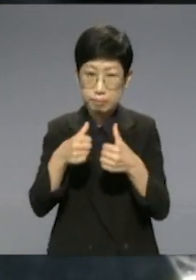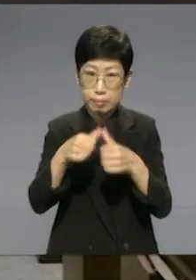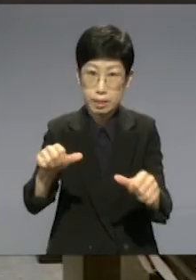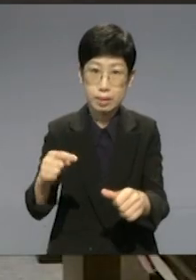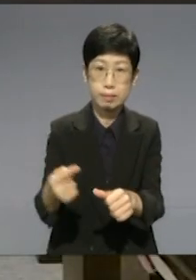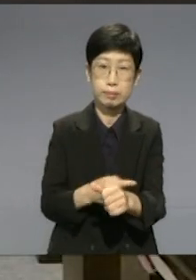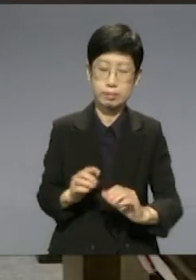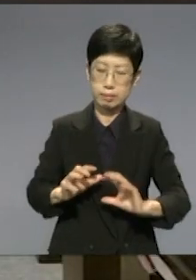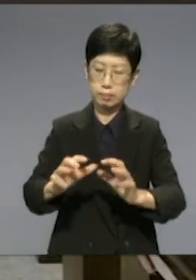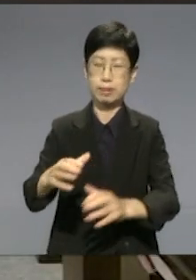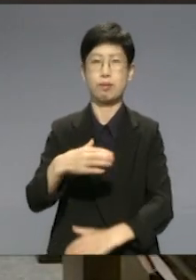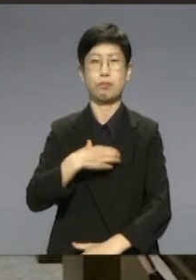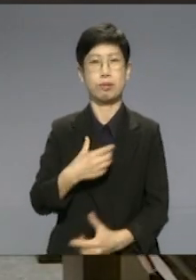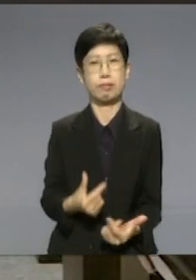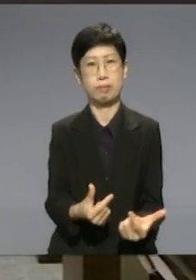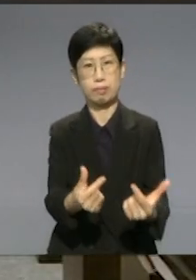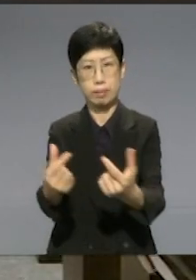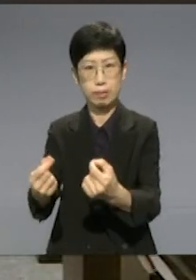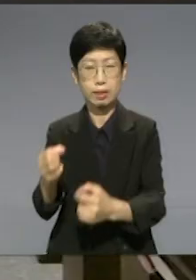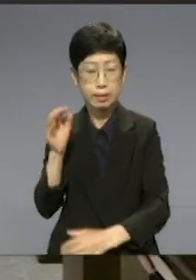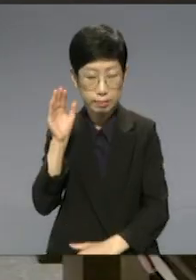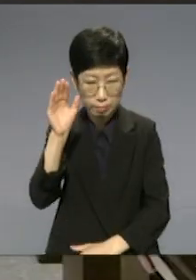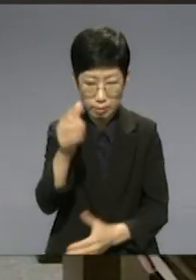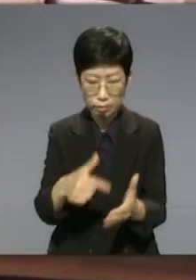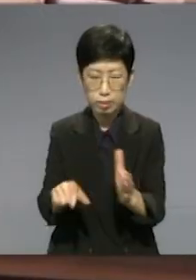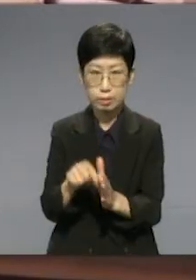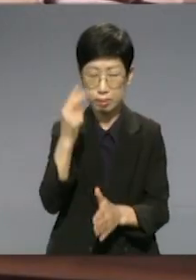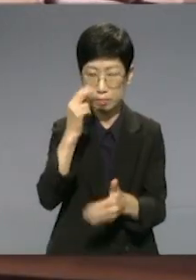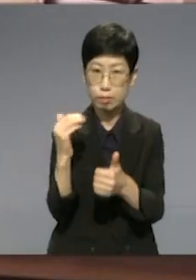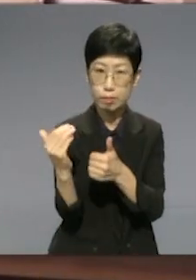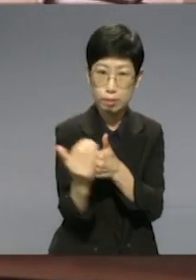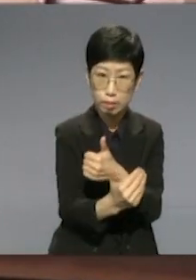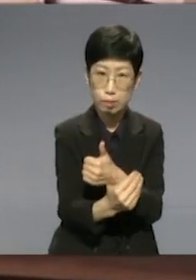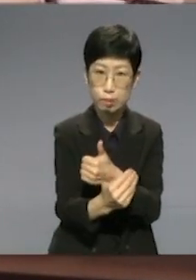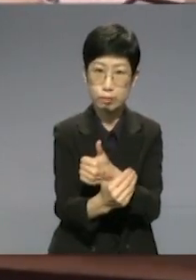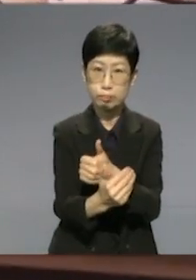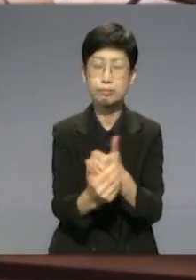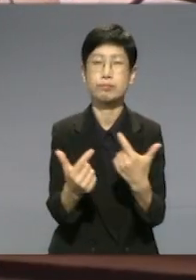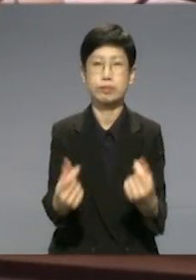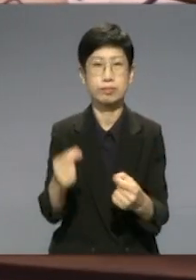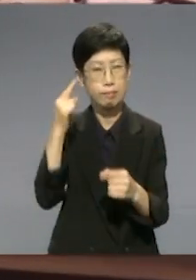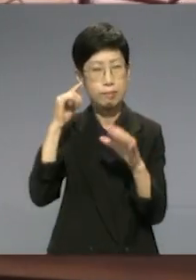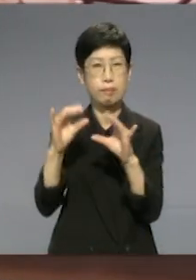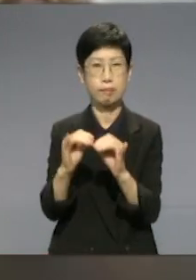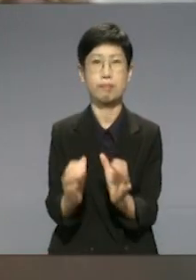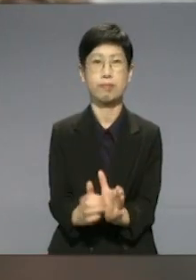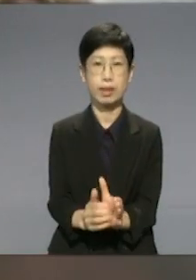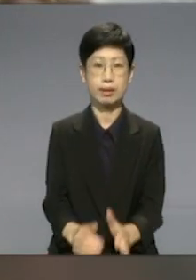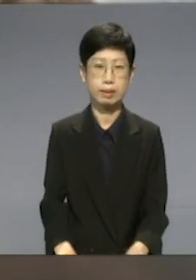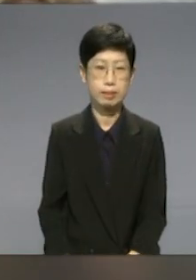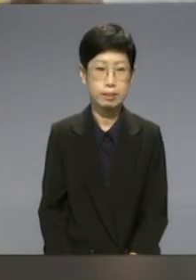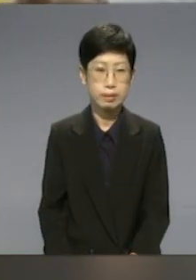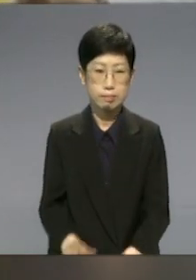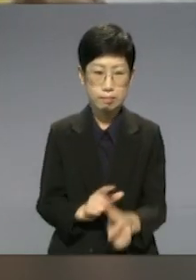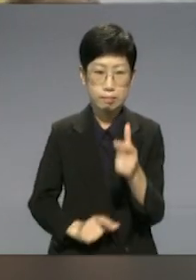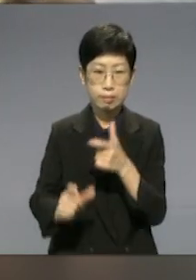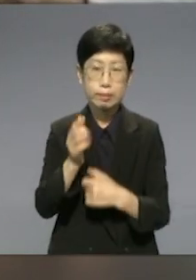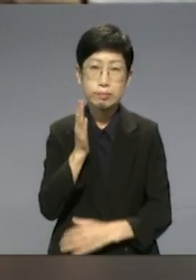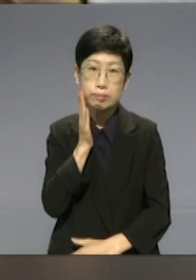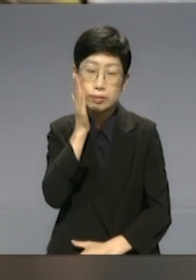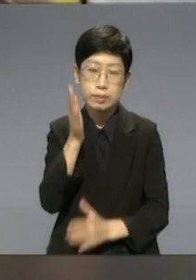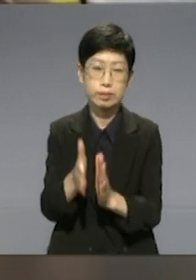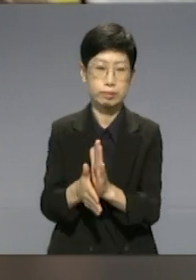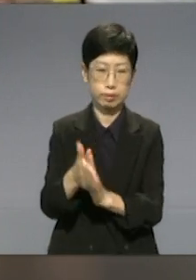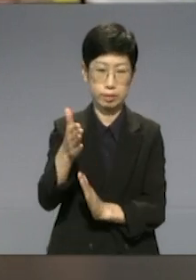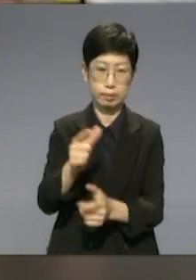전 지구적인 위기로 미래 세대를 위해 보호해야 한다는 문제의식을 공유했습니다. Amazônia será o que